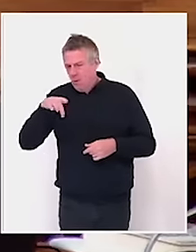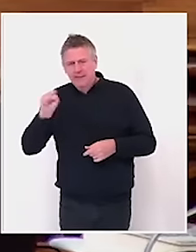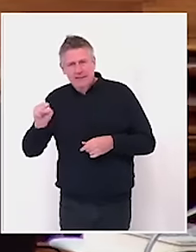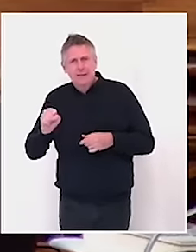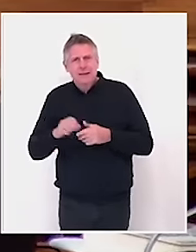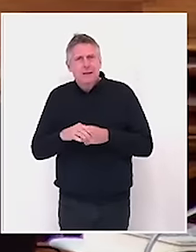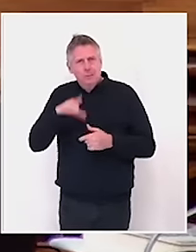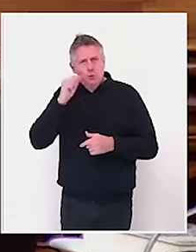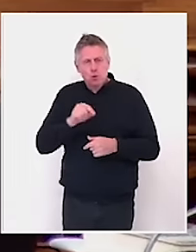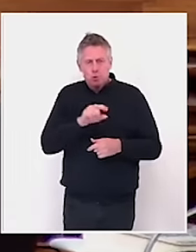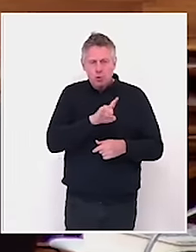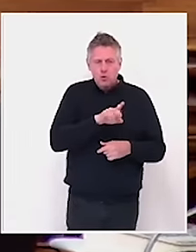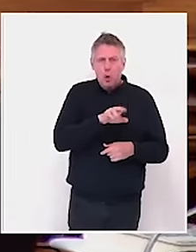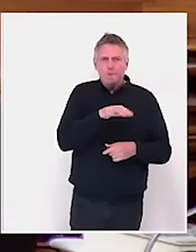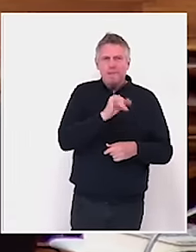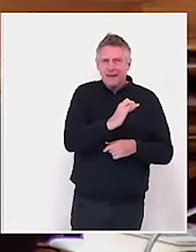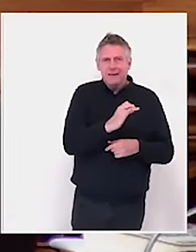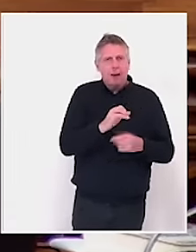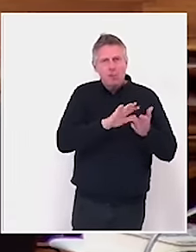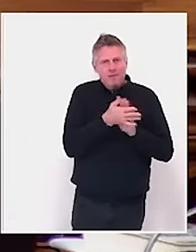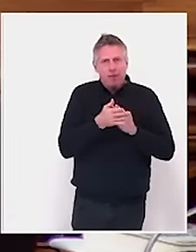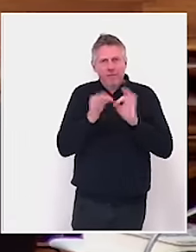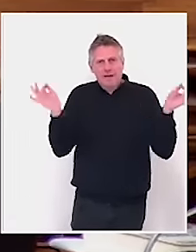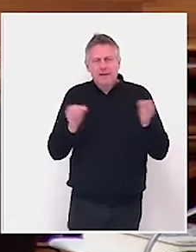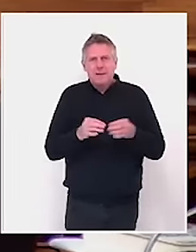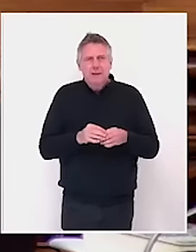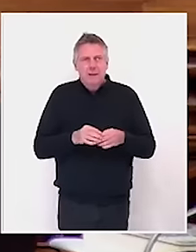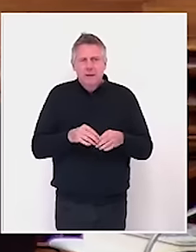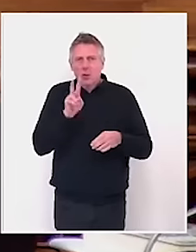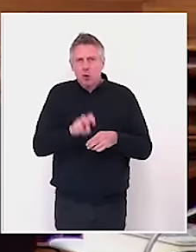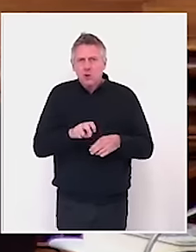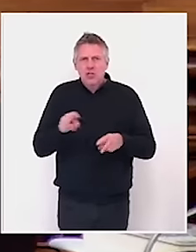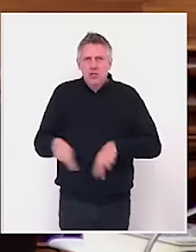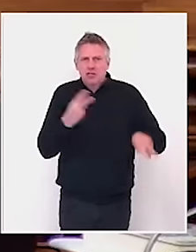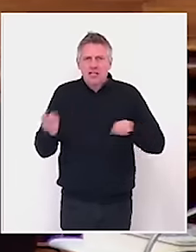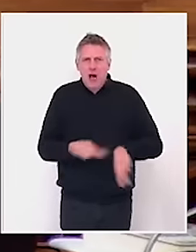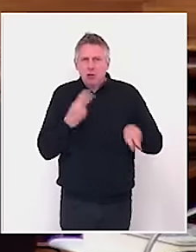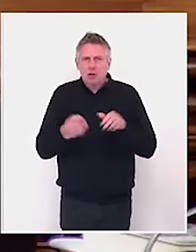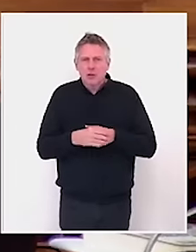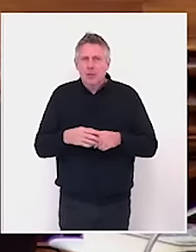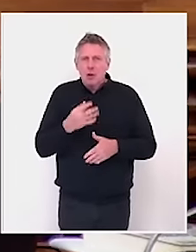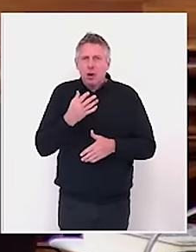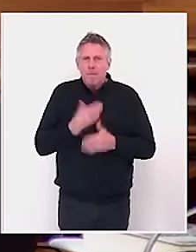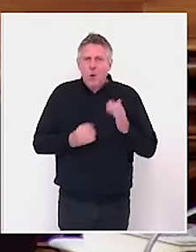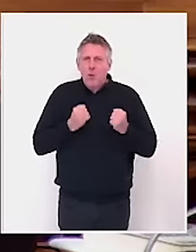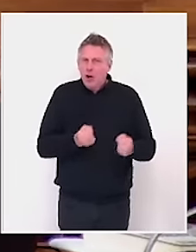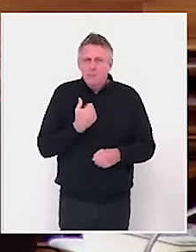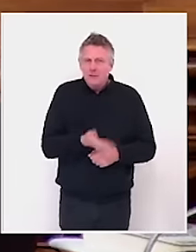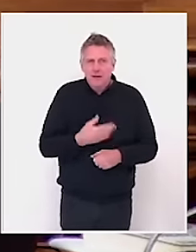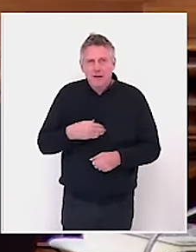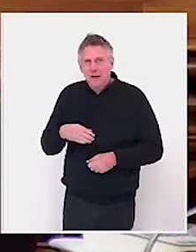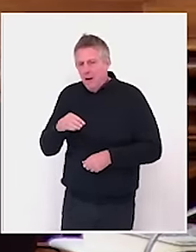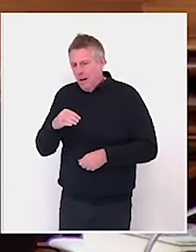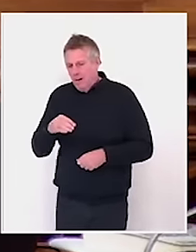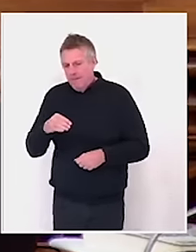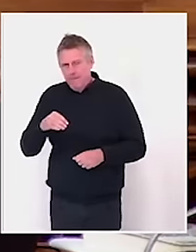déformée. En fait, l'écologie, jardinage, c'est pas seulement le manque de courage, et Chico Mendes n'en manquait pas, parce que